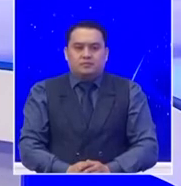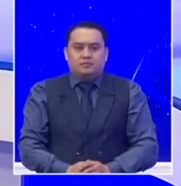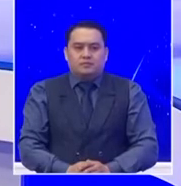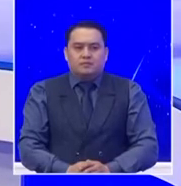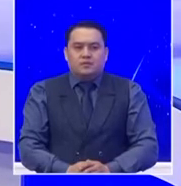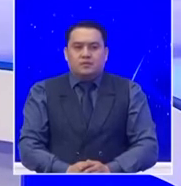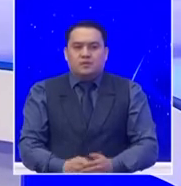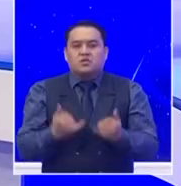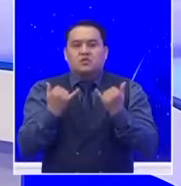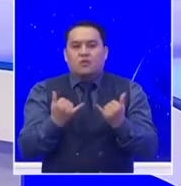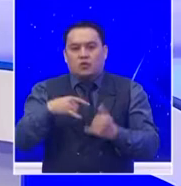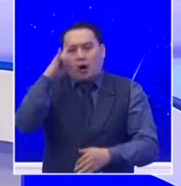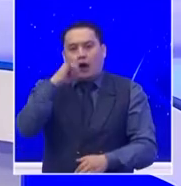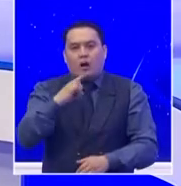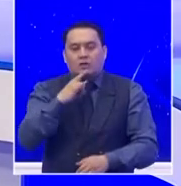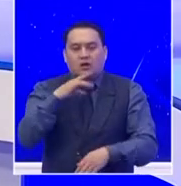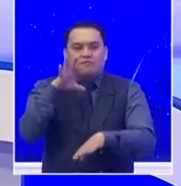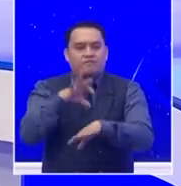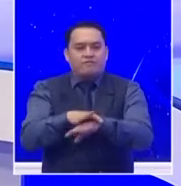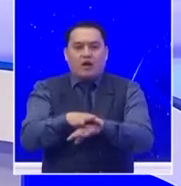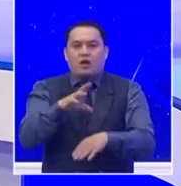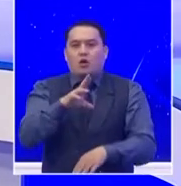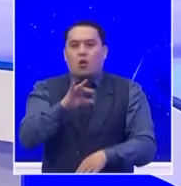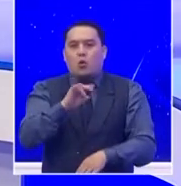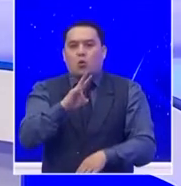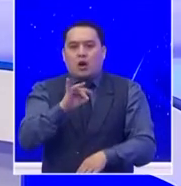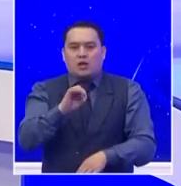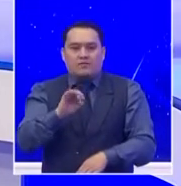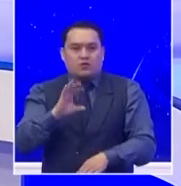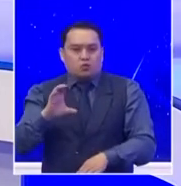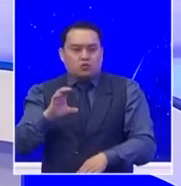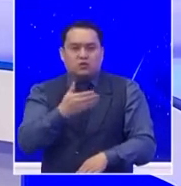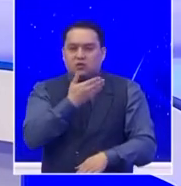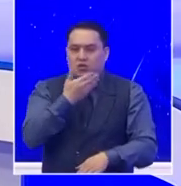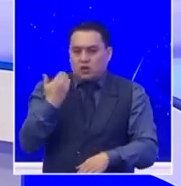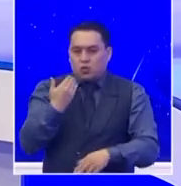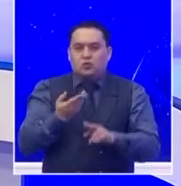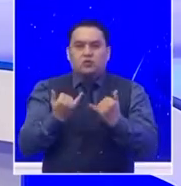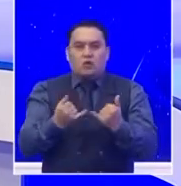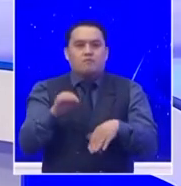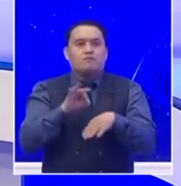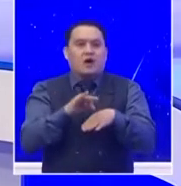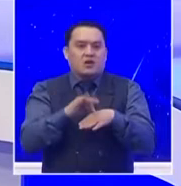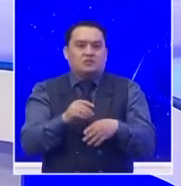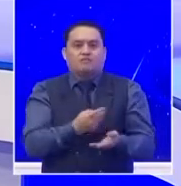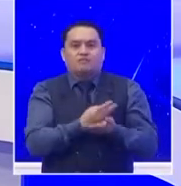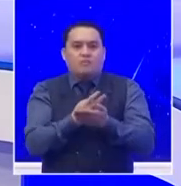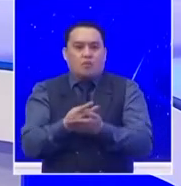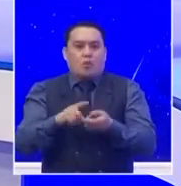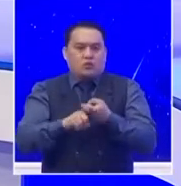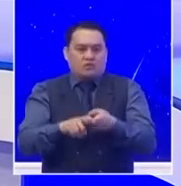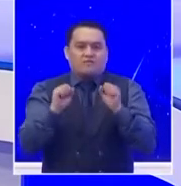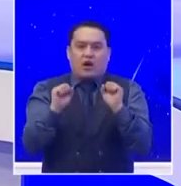Хотя на сегодняшний день в Казахстане не выявлено ни одного зараженного коронавирусом, вероятность того, что болезнь могут завести, достаточно